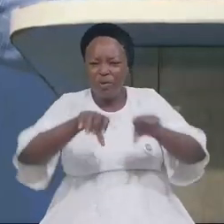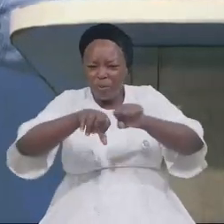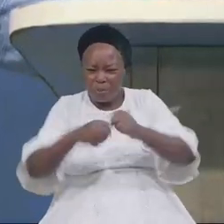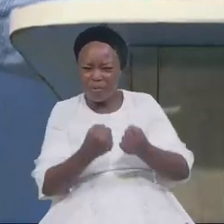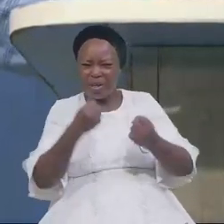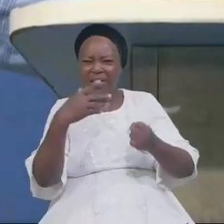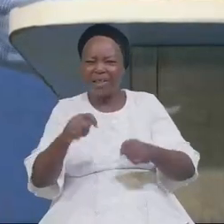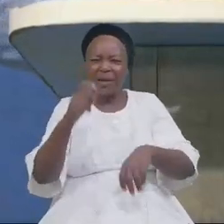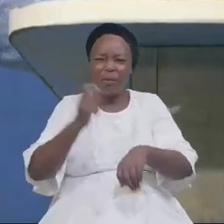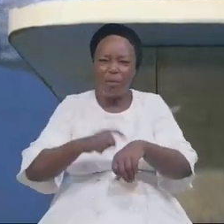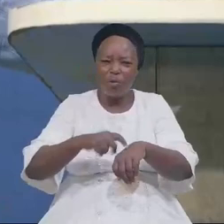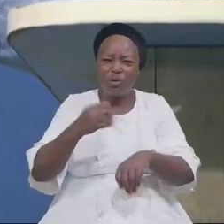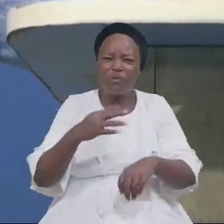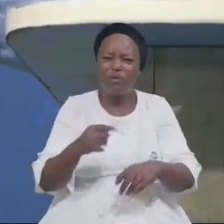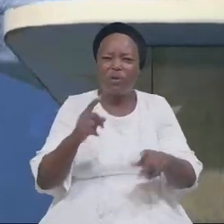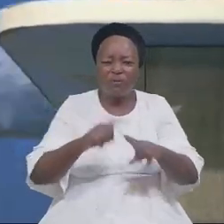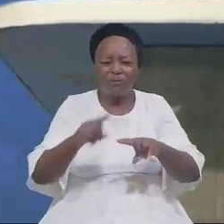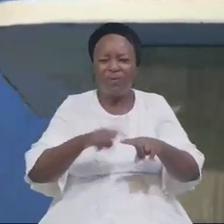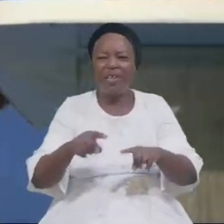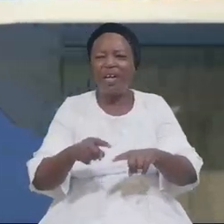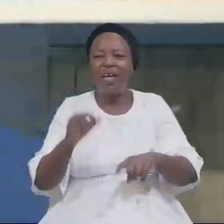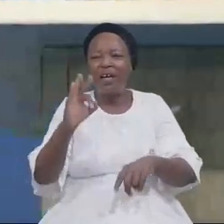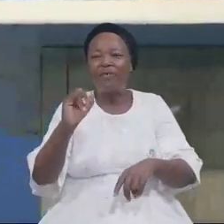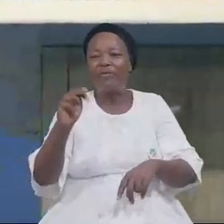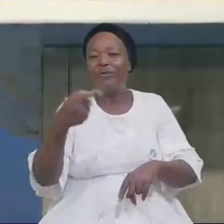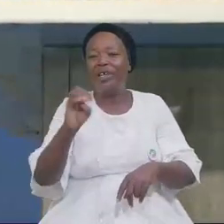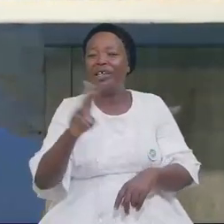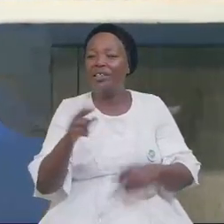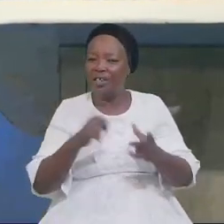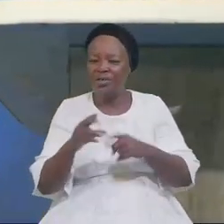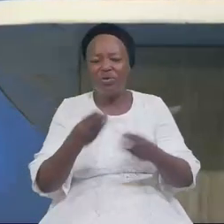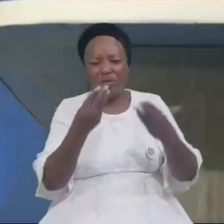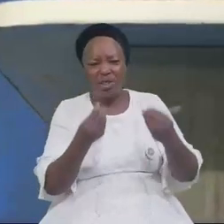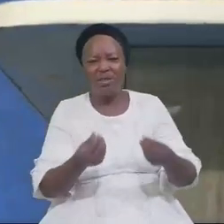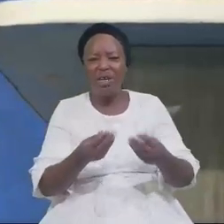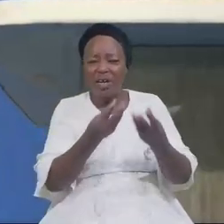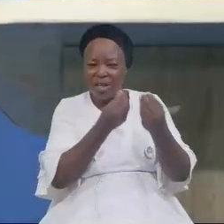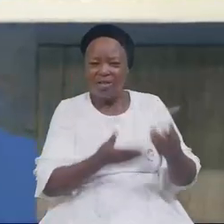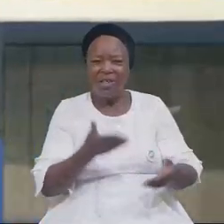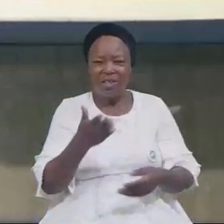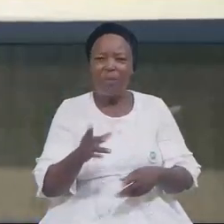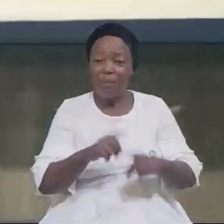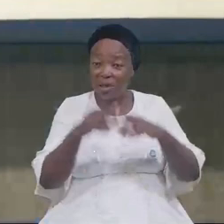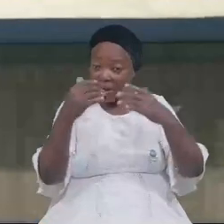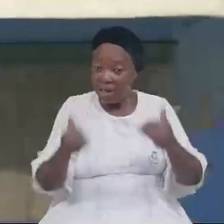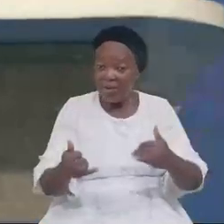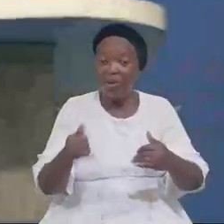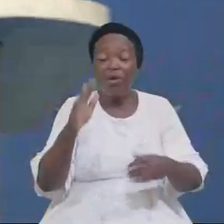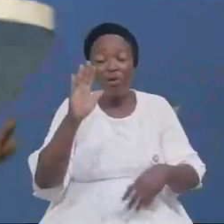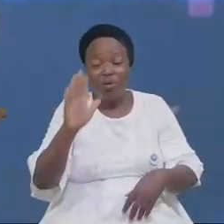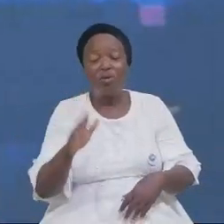briser les os de tes joies. Pas de douceur maintenant. Ta vie est bonne, ton